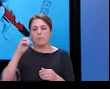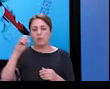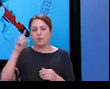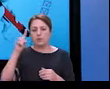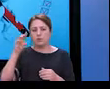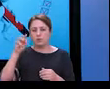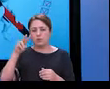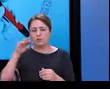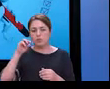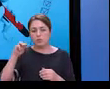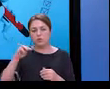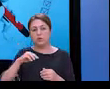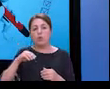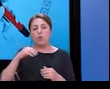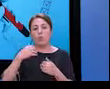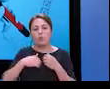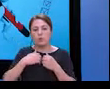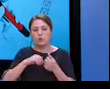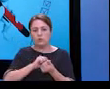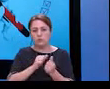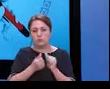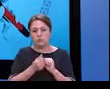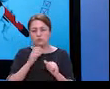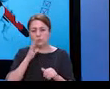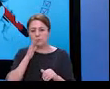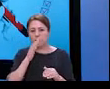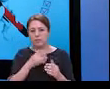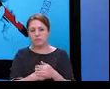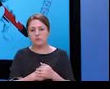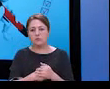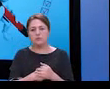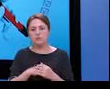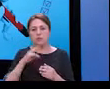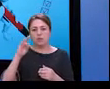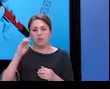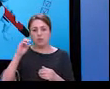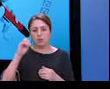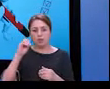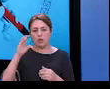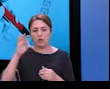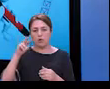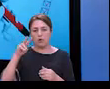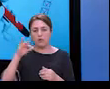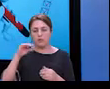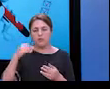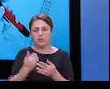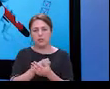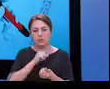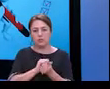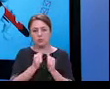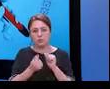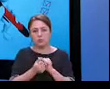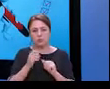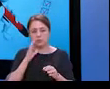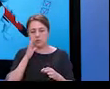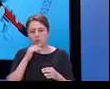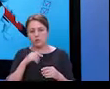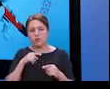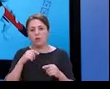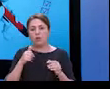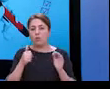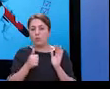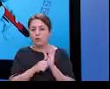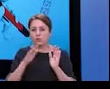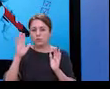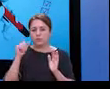miloddan avvalgi 12-chi mingyillikdan 7-chi mingyillikgacha, neolit yangi tosh davri miloddan avvalgi 6-chi